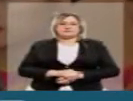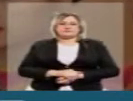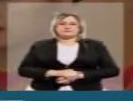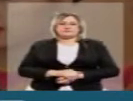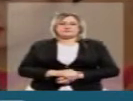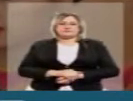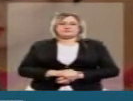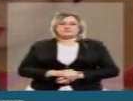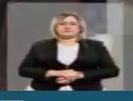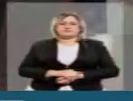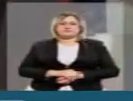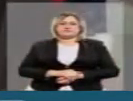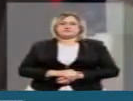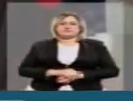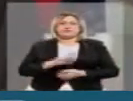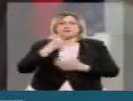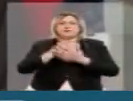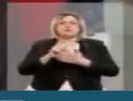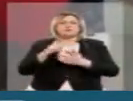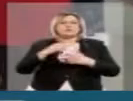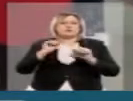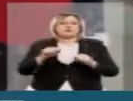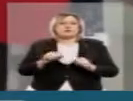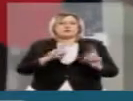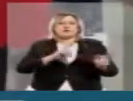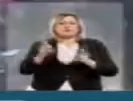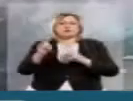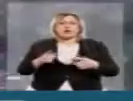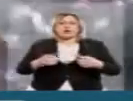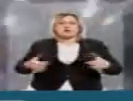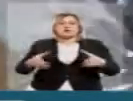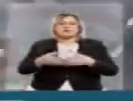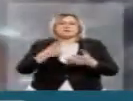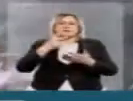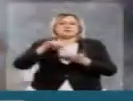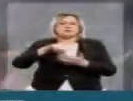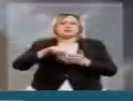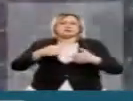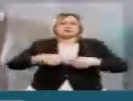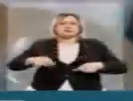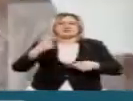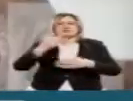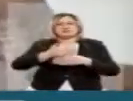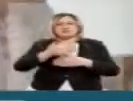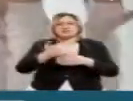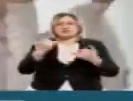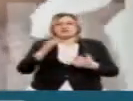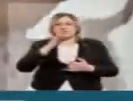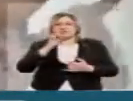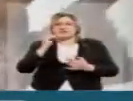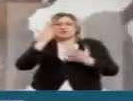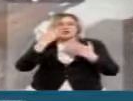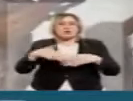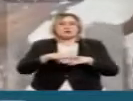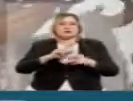көрсетуге зор мүмкіндігі бар. Фестивальдің екінші кезеңі театрландырылған көрініс байқауы. Федоров ауданынан келген Арле кино ұжымының